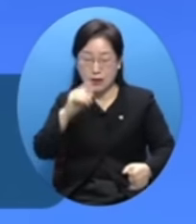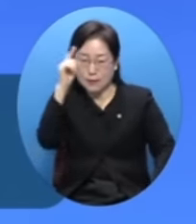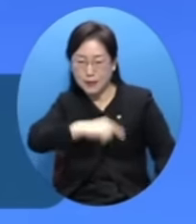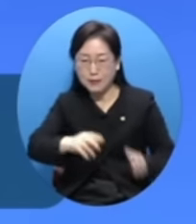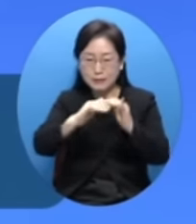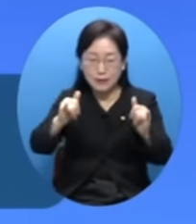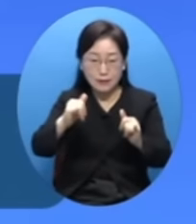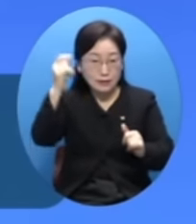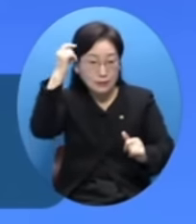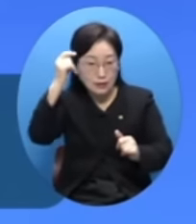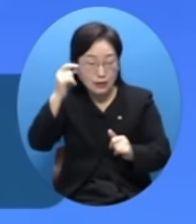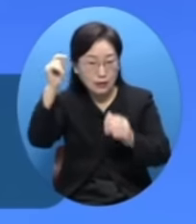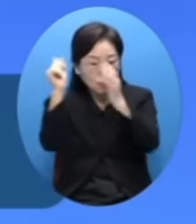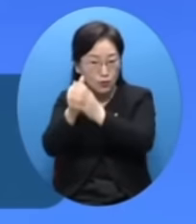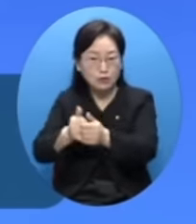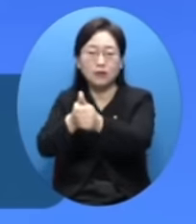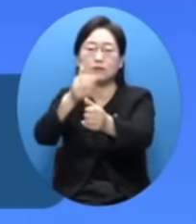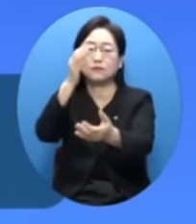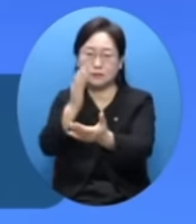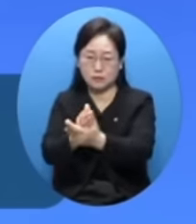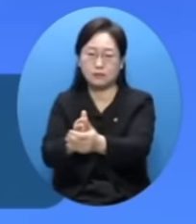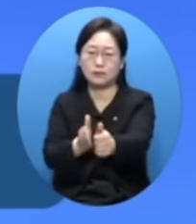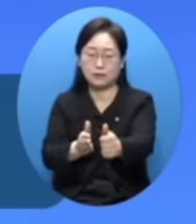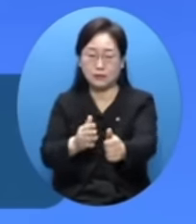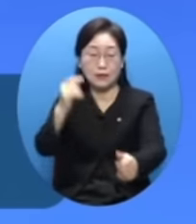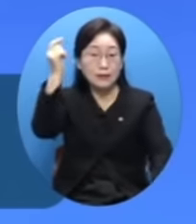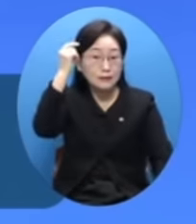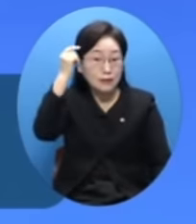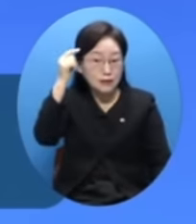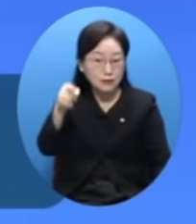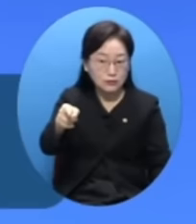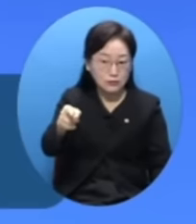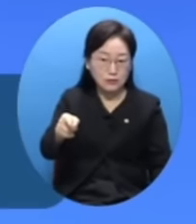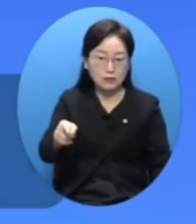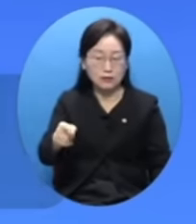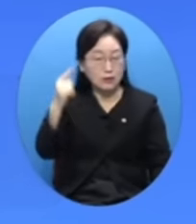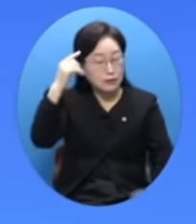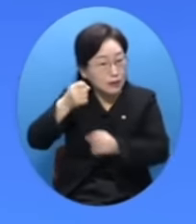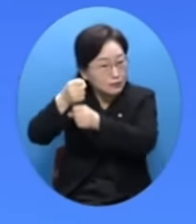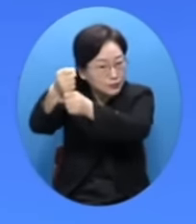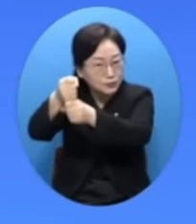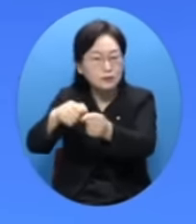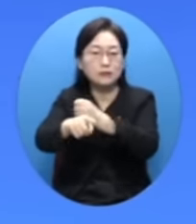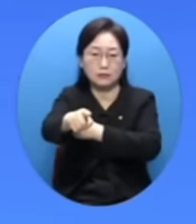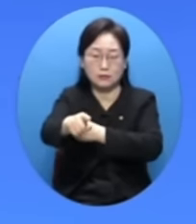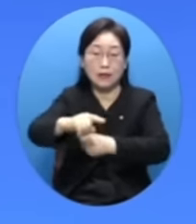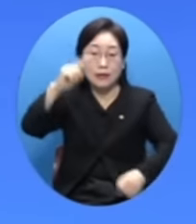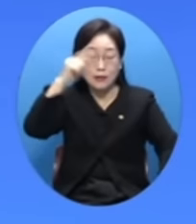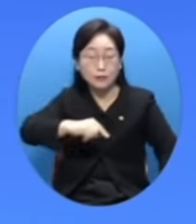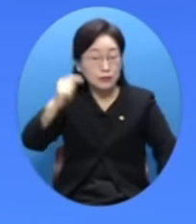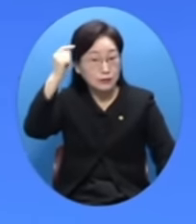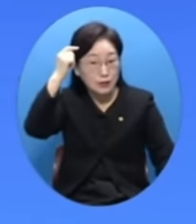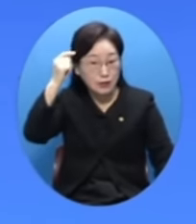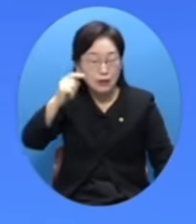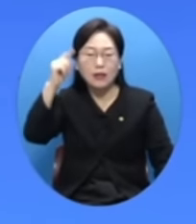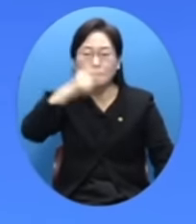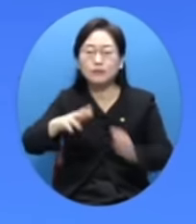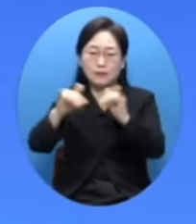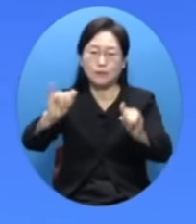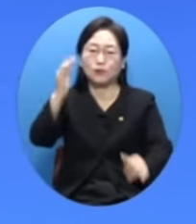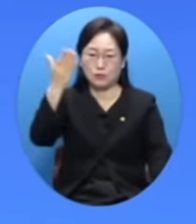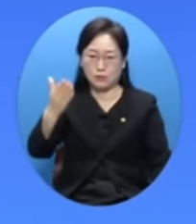생각을 따라가면 안 되는 것입니다 생각이 그 사람의 삶을 지배합니다 우리가 나쁜 생각을 하면 나쁜 사람이 되는